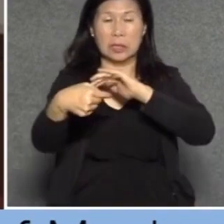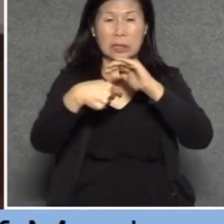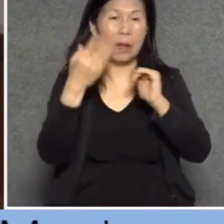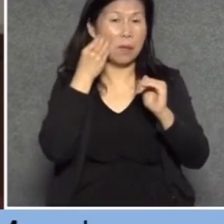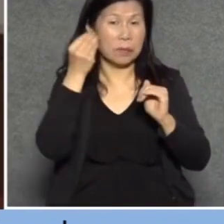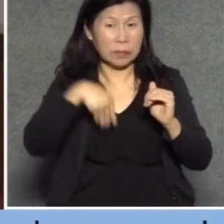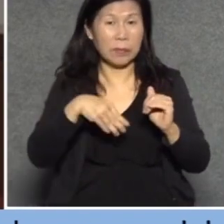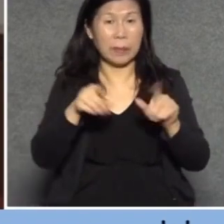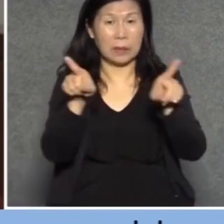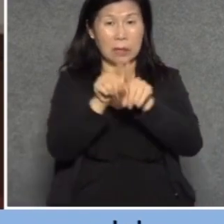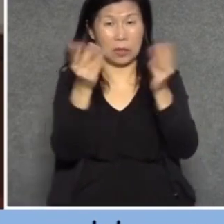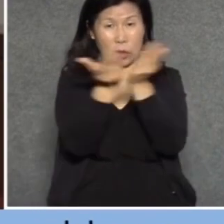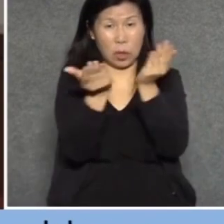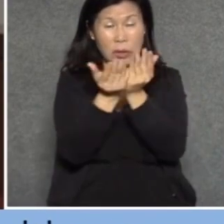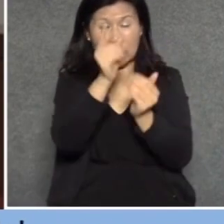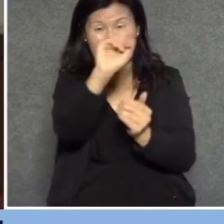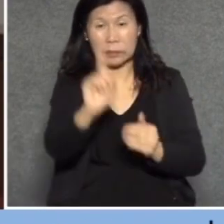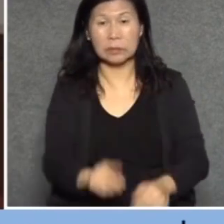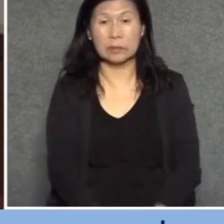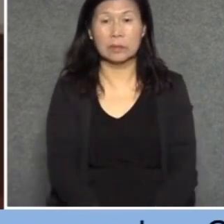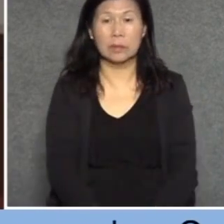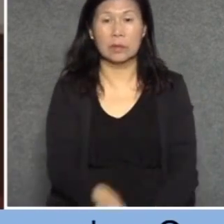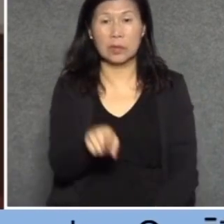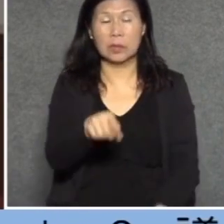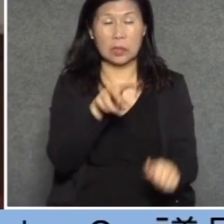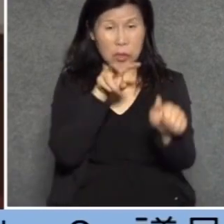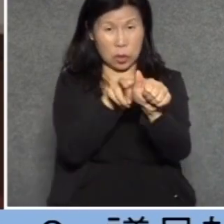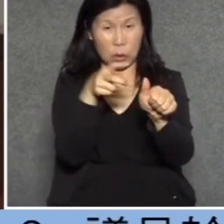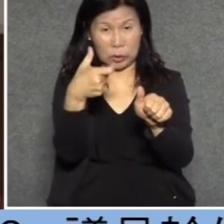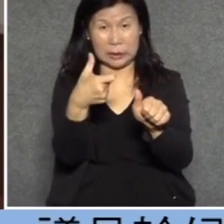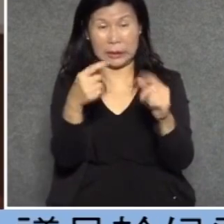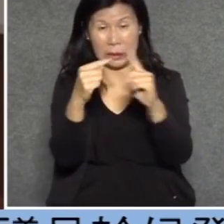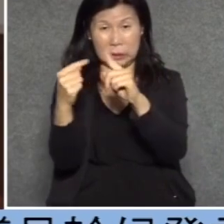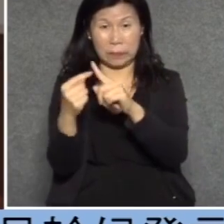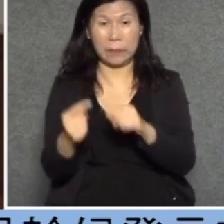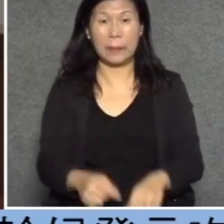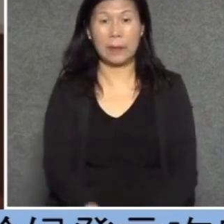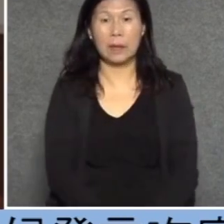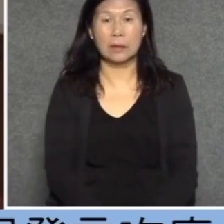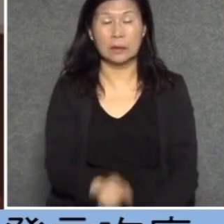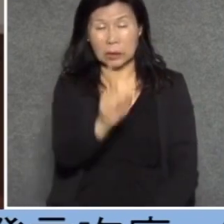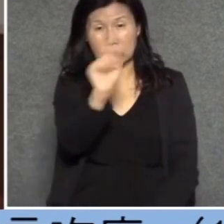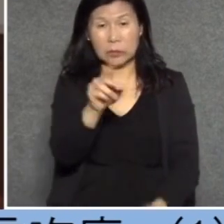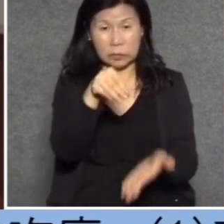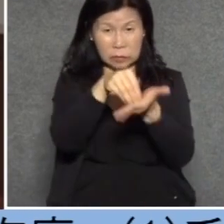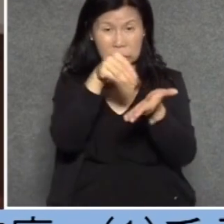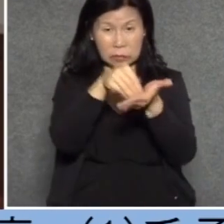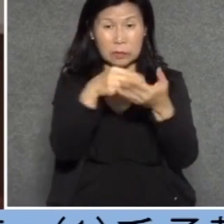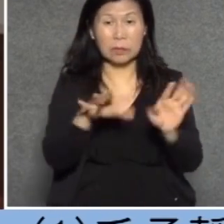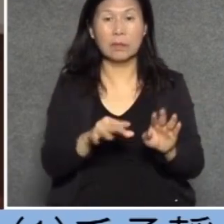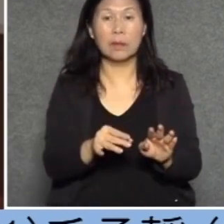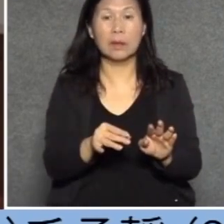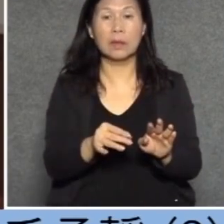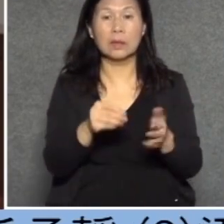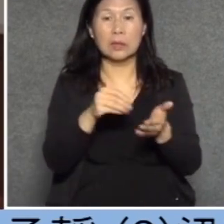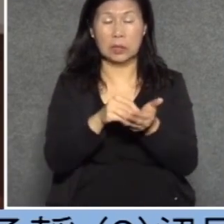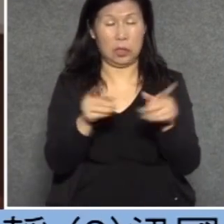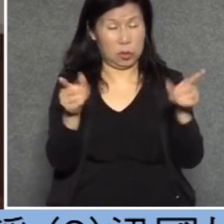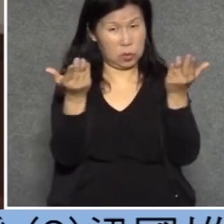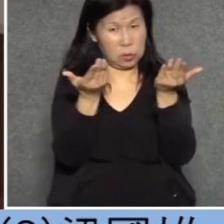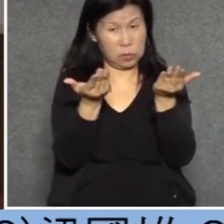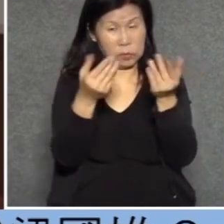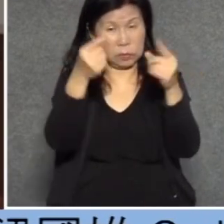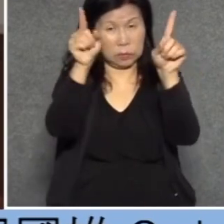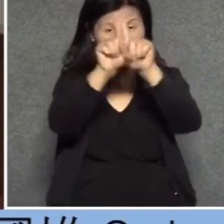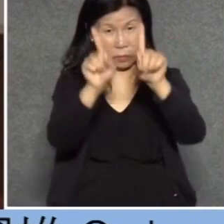評定呢？你作為一個管錢的人，是不是？你怎麼去評定，根據什麼準則去